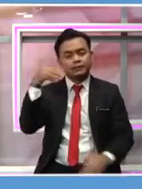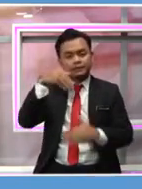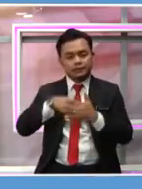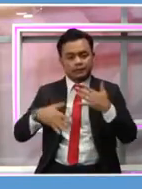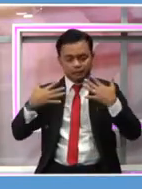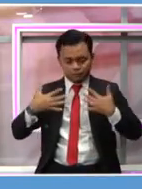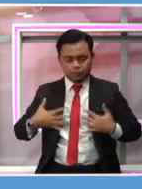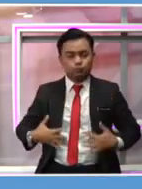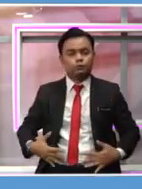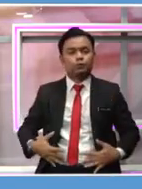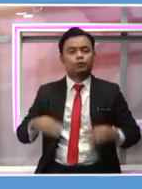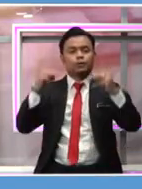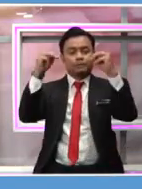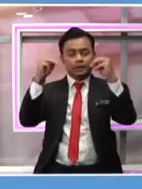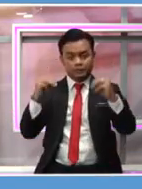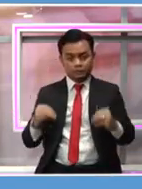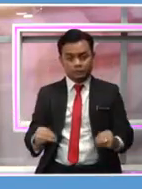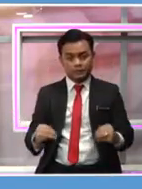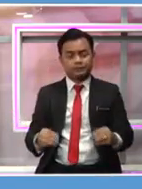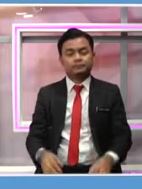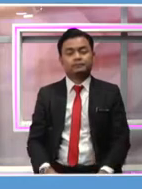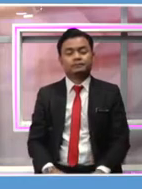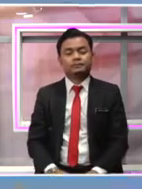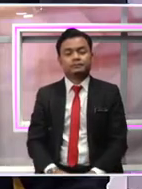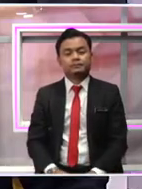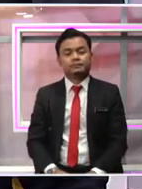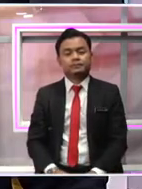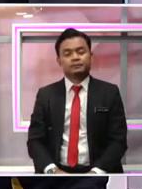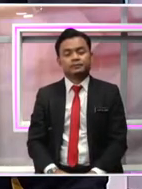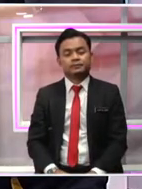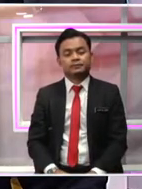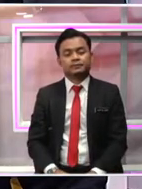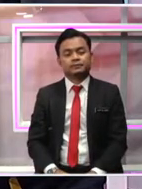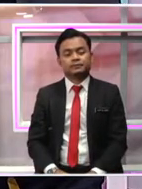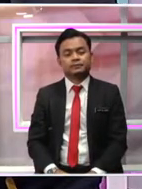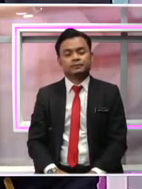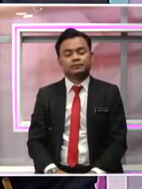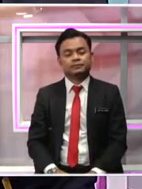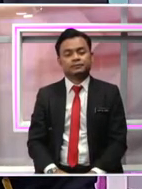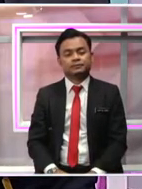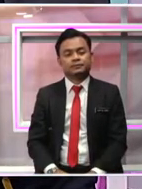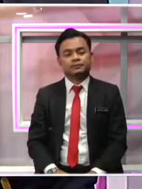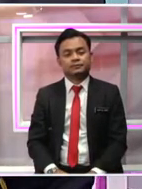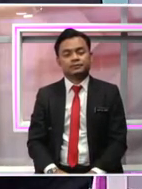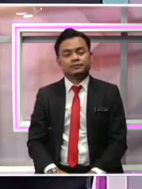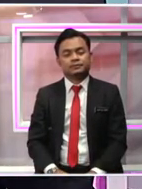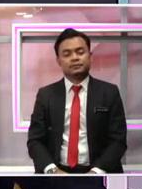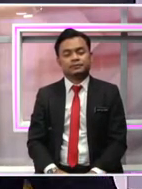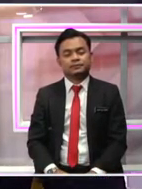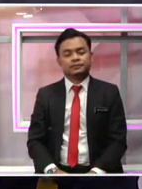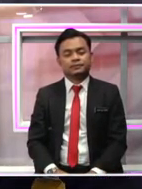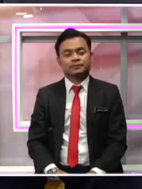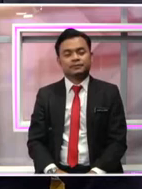baik tadi Kakak Nisa kita udah baca sekarang cek guna anak-anak di rumah bersama-sama cekgu membaca